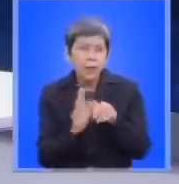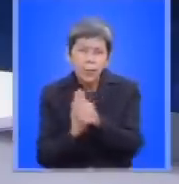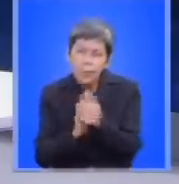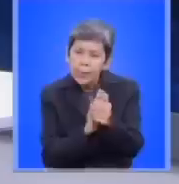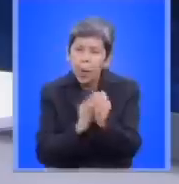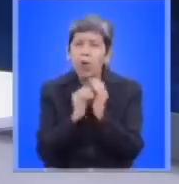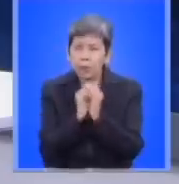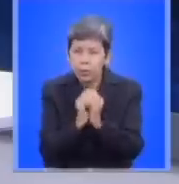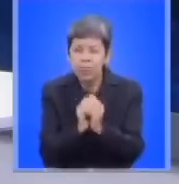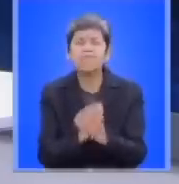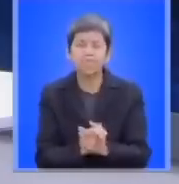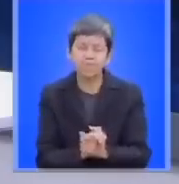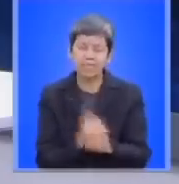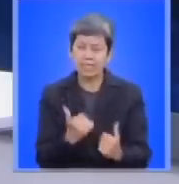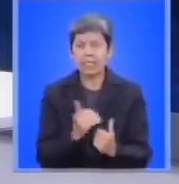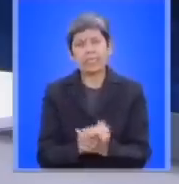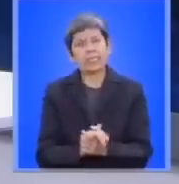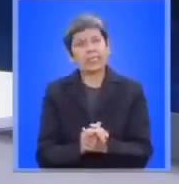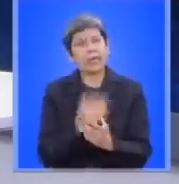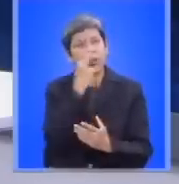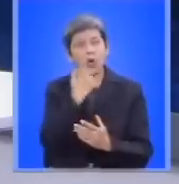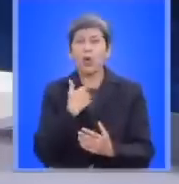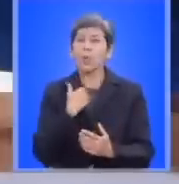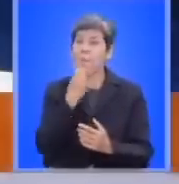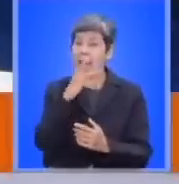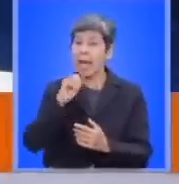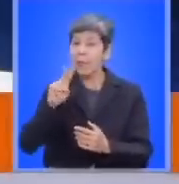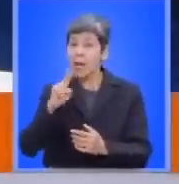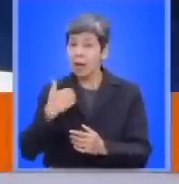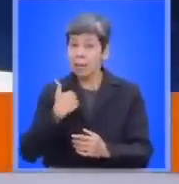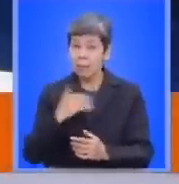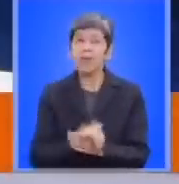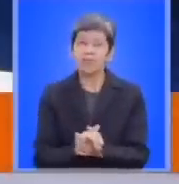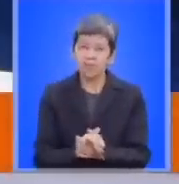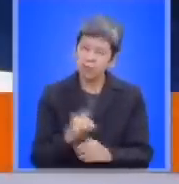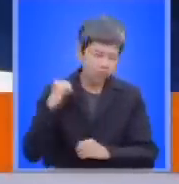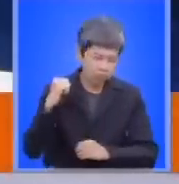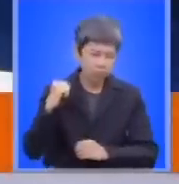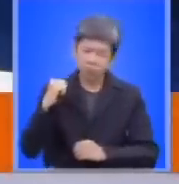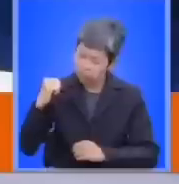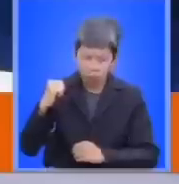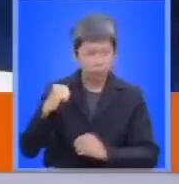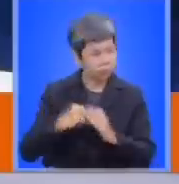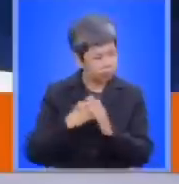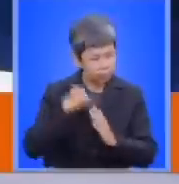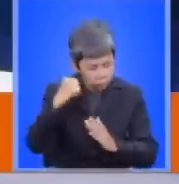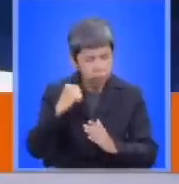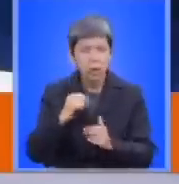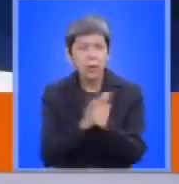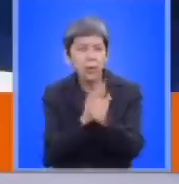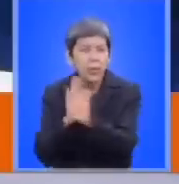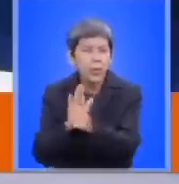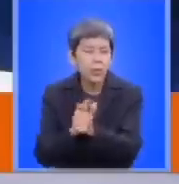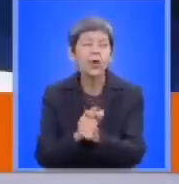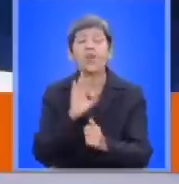จคนจีนที่อู่ฮั่นก็ได้นะอย่างที่เราเปิดรายการเห็น MV ไปนะอู่ฮั่นเจียโหนะสู้ๆนะสามารถส่งกำลังใจมาได้ผ่านทาง